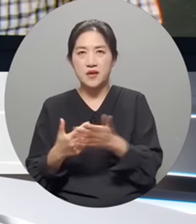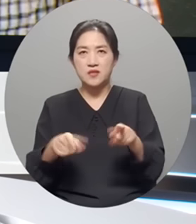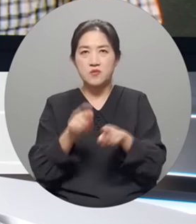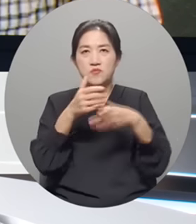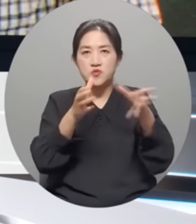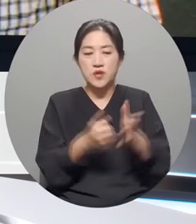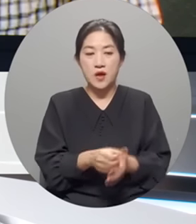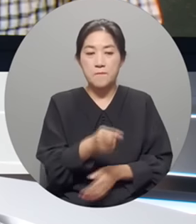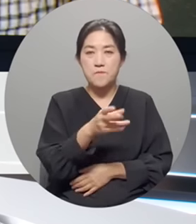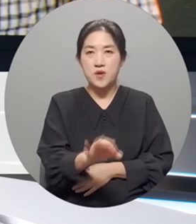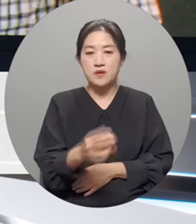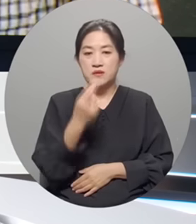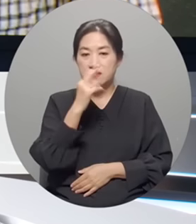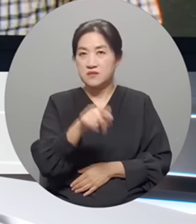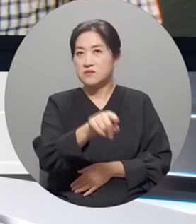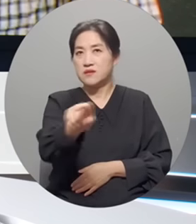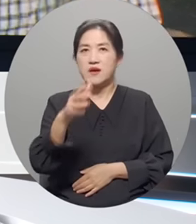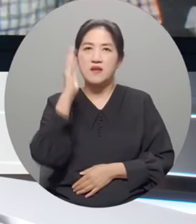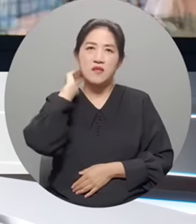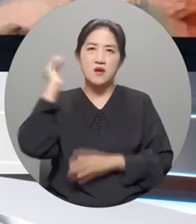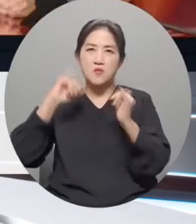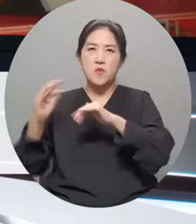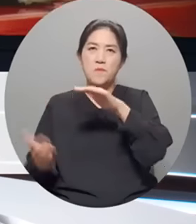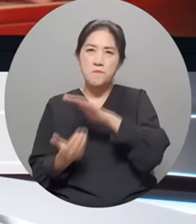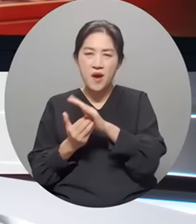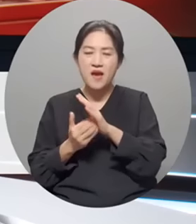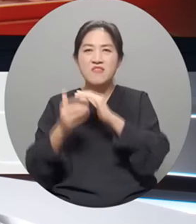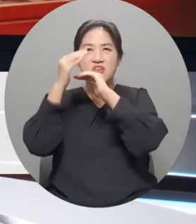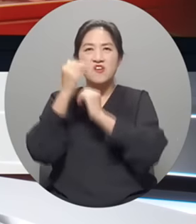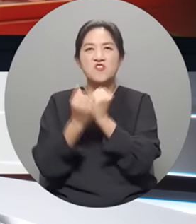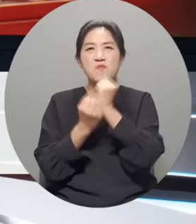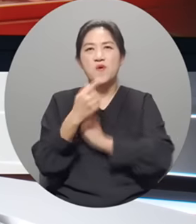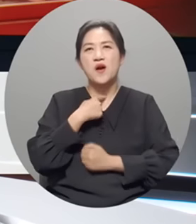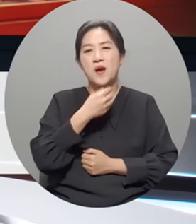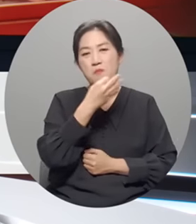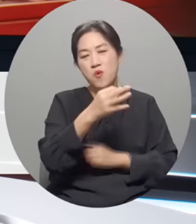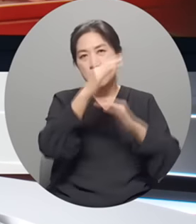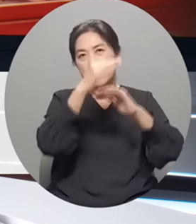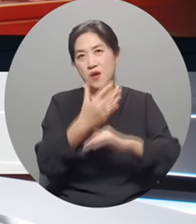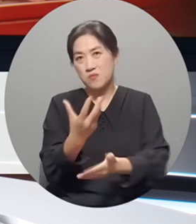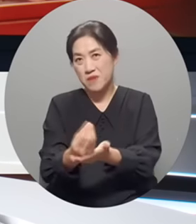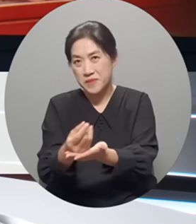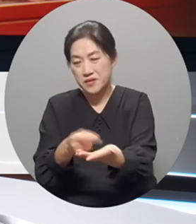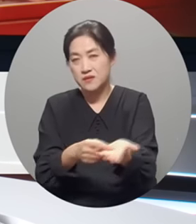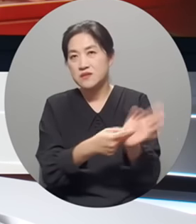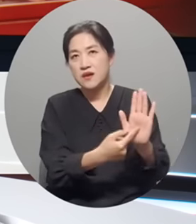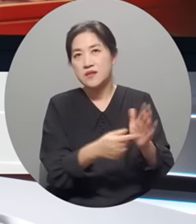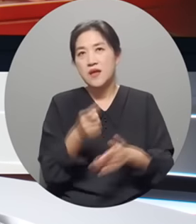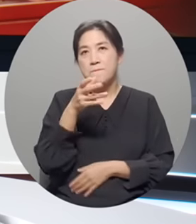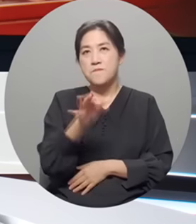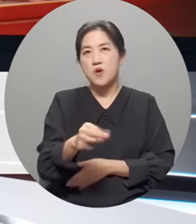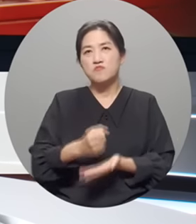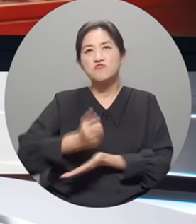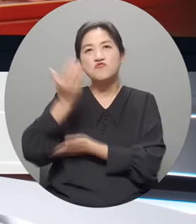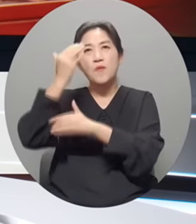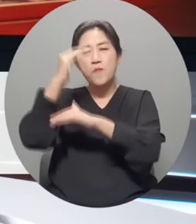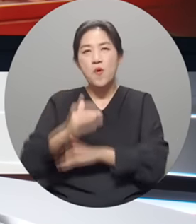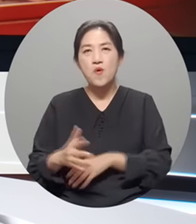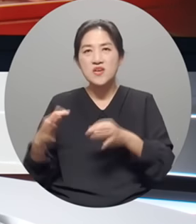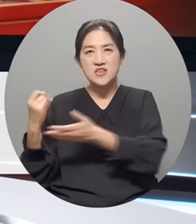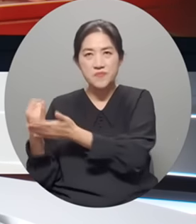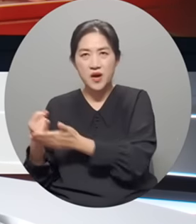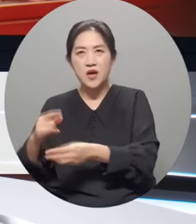씨가 지인에게 대통령과 통화가 이뤄진 배경을 설명한 육성도 공개했는데 당시 명 씨 주장에 따르면 김 여사가